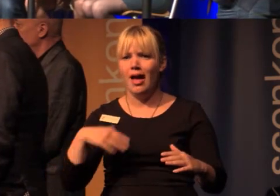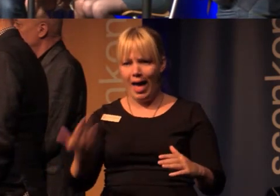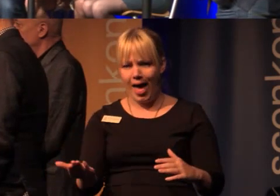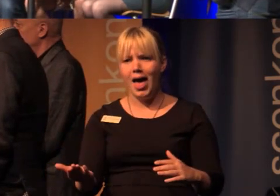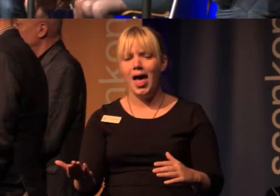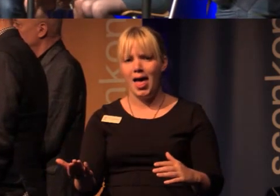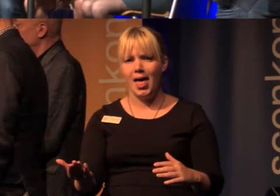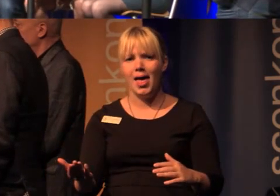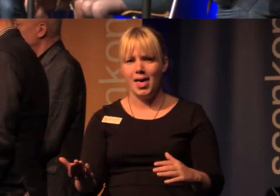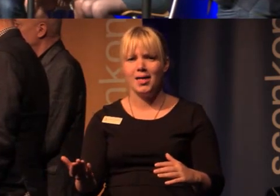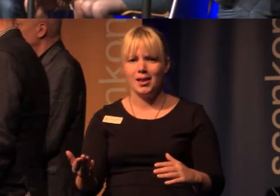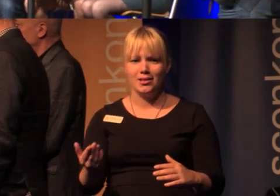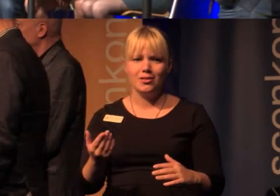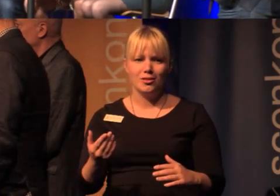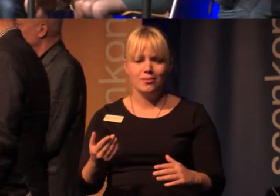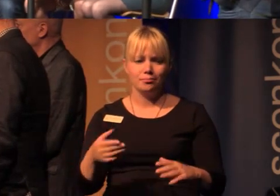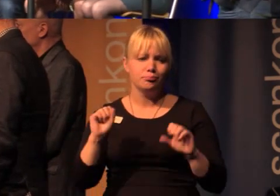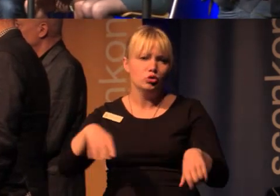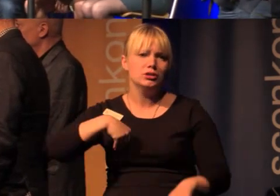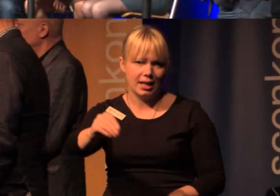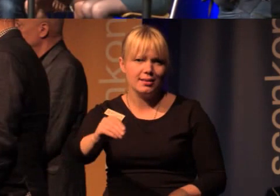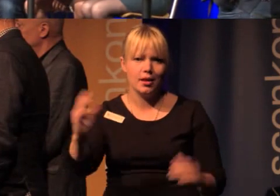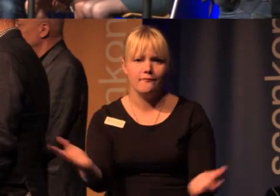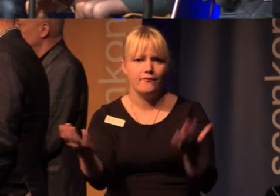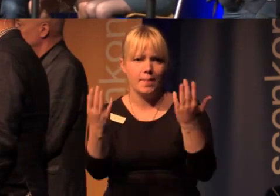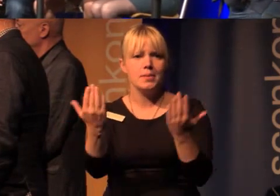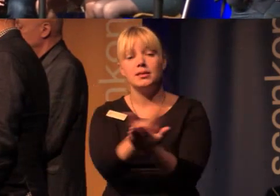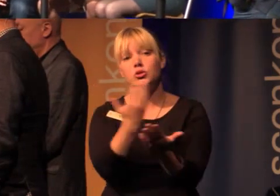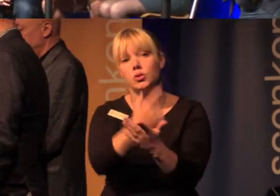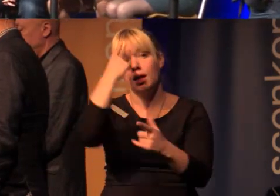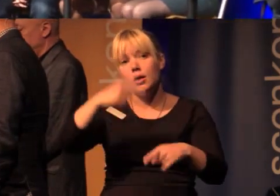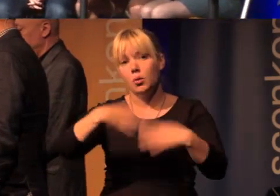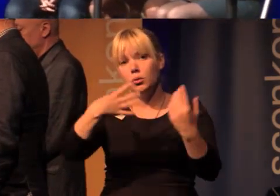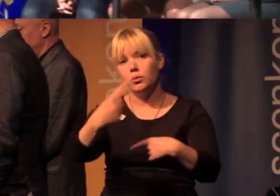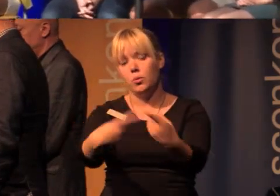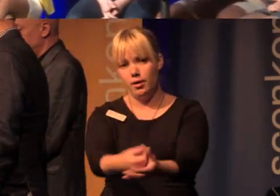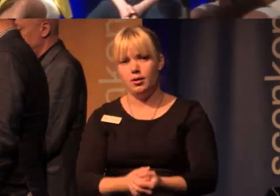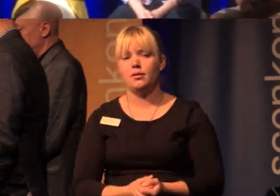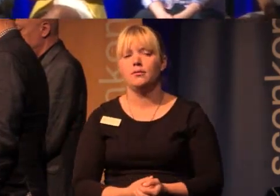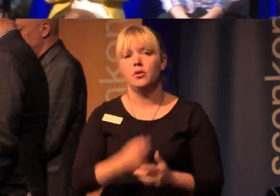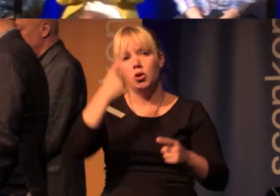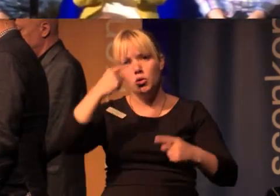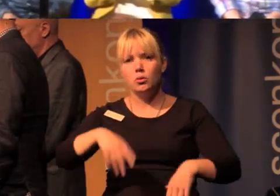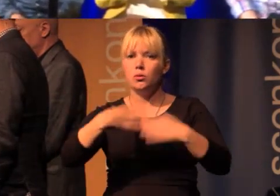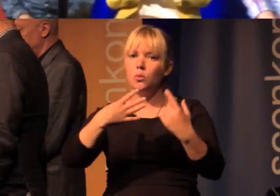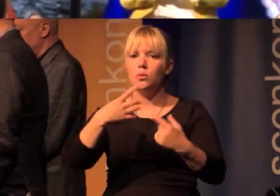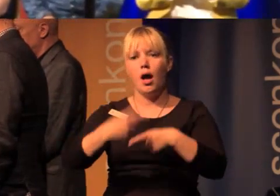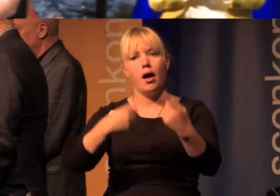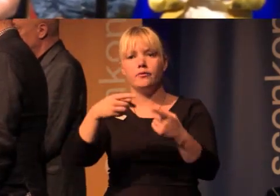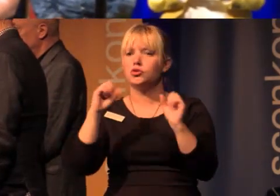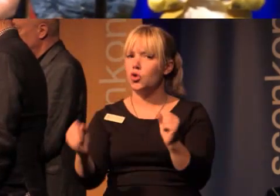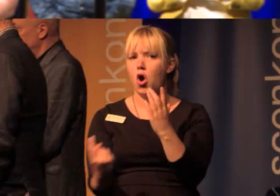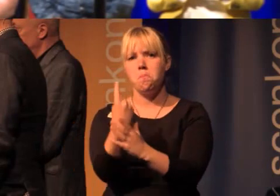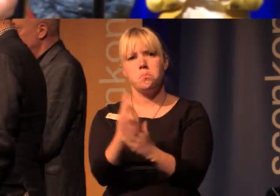att ha, att främja då det nationella kulturarvet. Det ska vara ett kulturarv som tillgängliggörs åt hela svenska